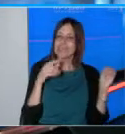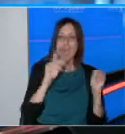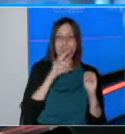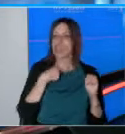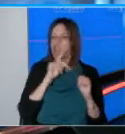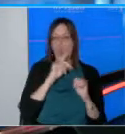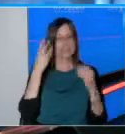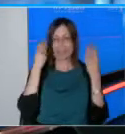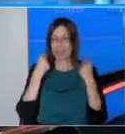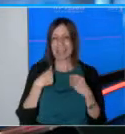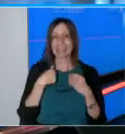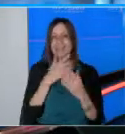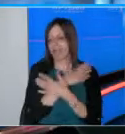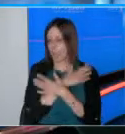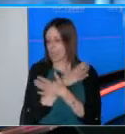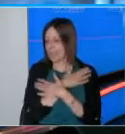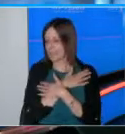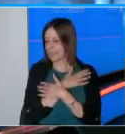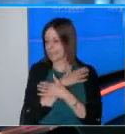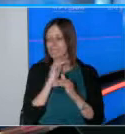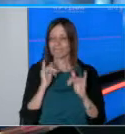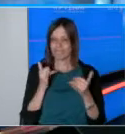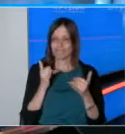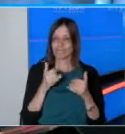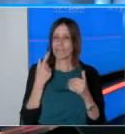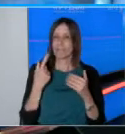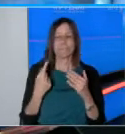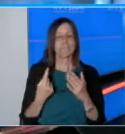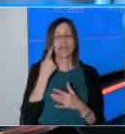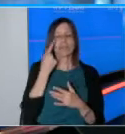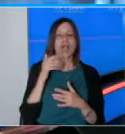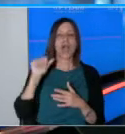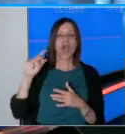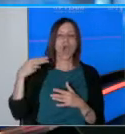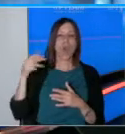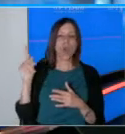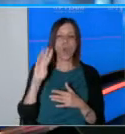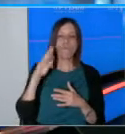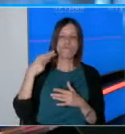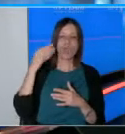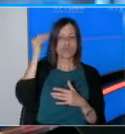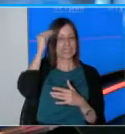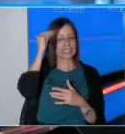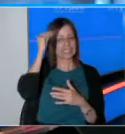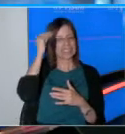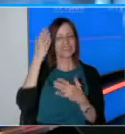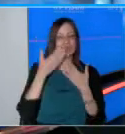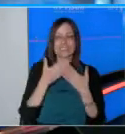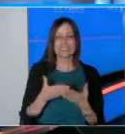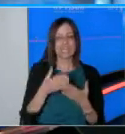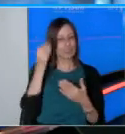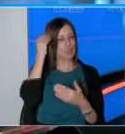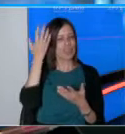אני מרוקאית, וכן, כאילו... היא מדהימה. אהובה עוזר, הייתה, אללה ירחמה, זכרה לברכה. כן.